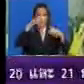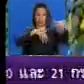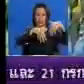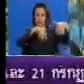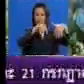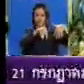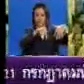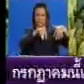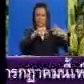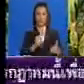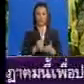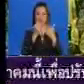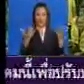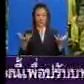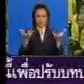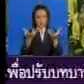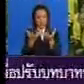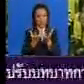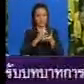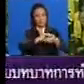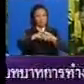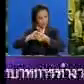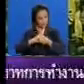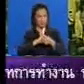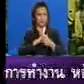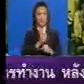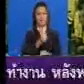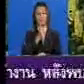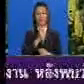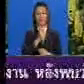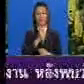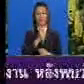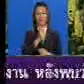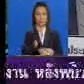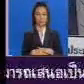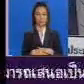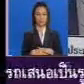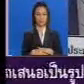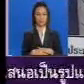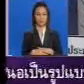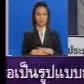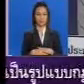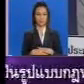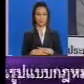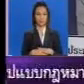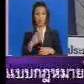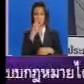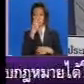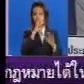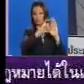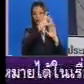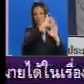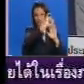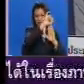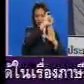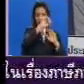รักความสามัคคีของคนในชาติได้ ไปที่เชียงใหม่กันบ้างค่ะสว